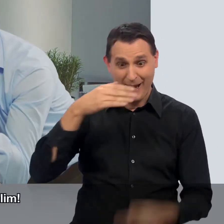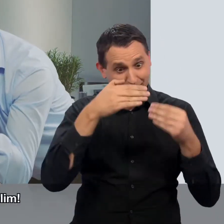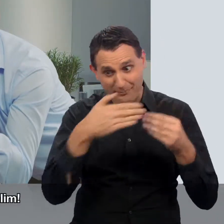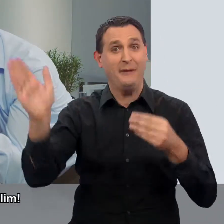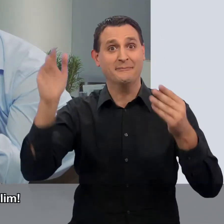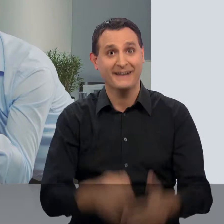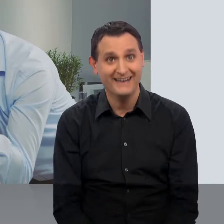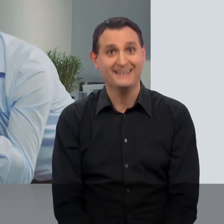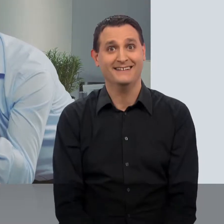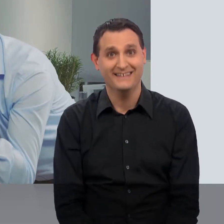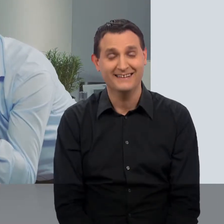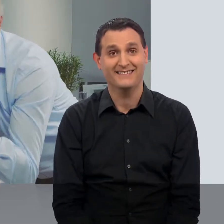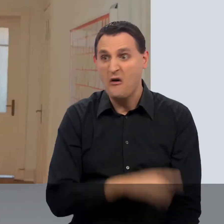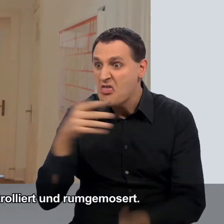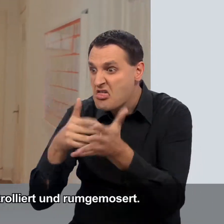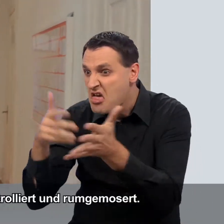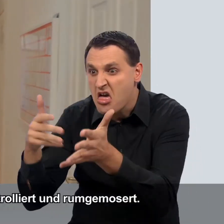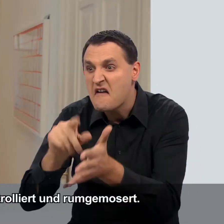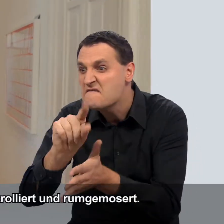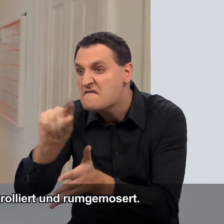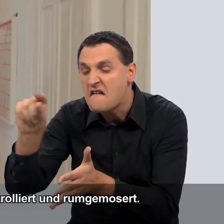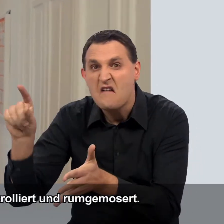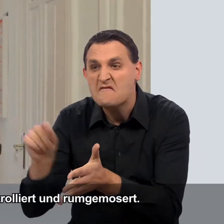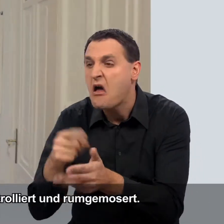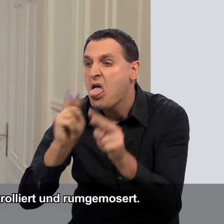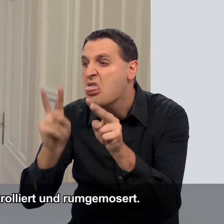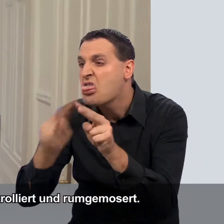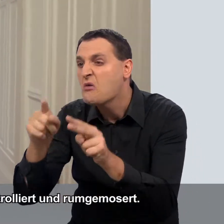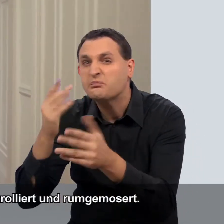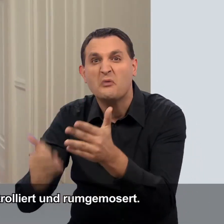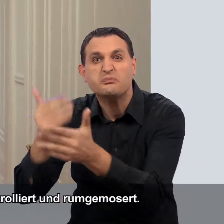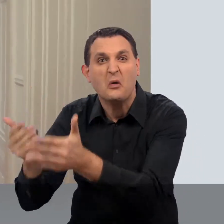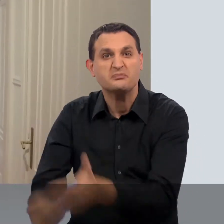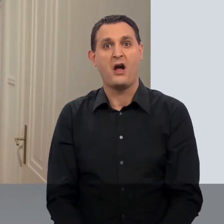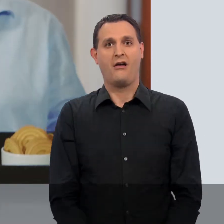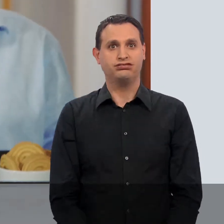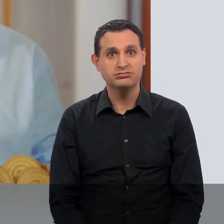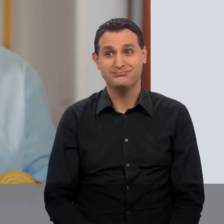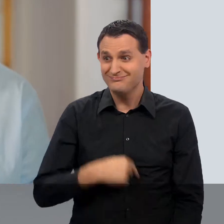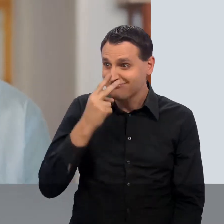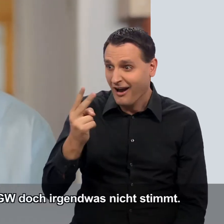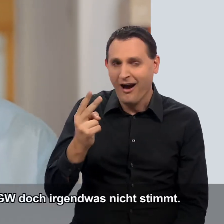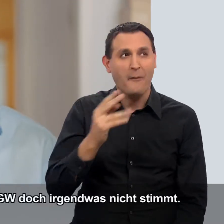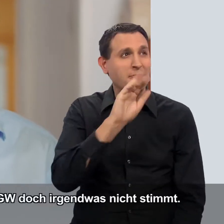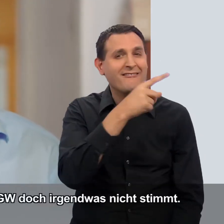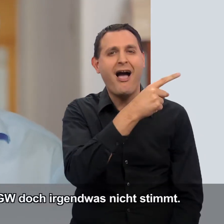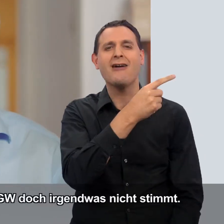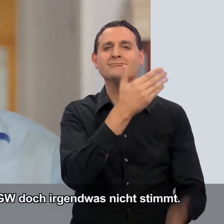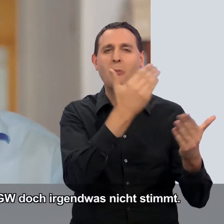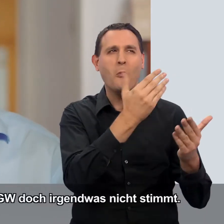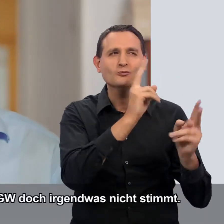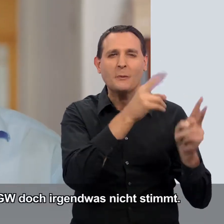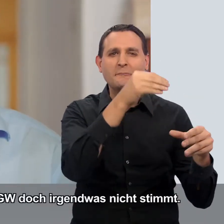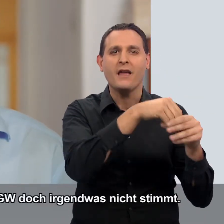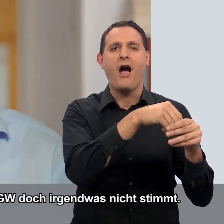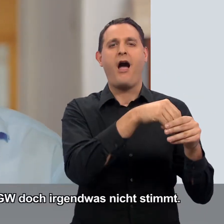Palim, Palim. Der hat den ganzen Laden kontrolliert und rumgemosert. Hab ich's doch geahnt,